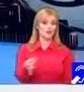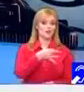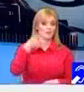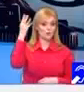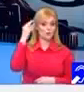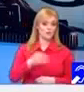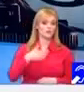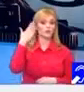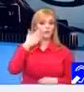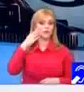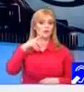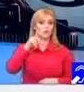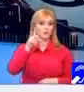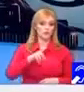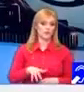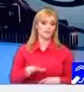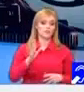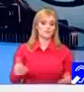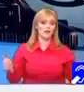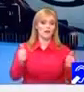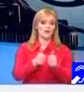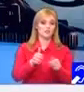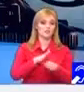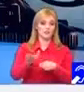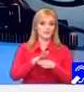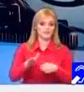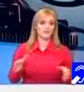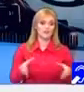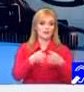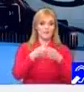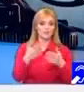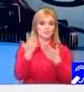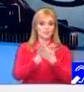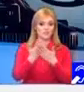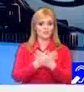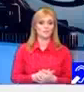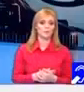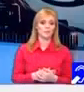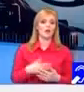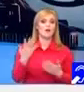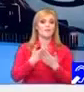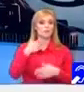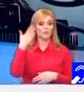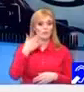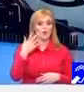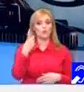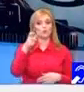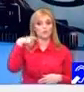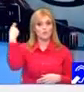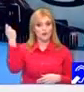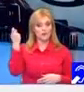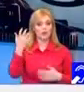Republica Moldova, România și Ucraina vor fi alături în realizarea caravanei cinematografice Centenarul Filmului Românesc. 100 de